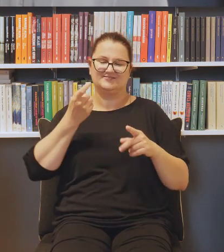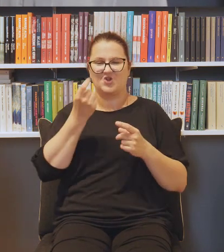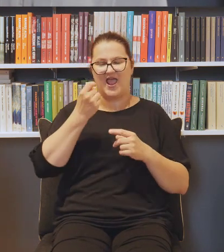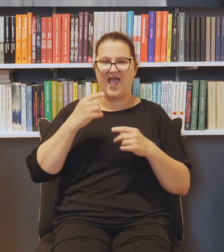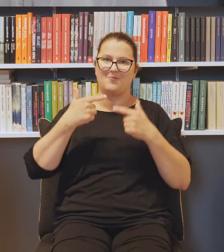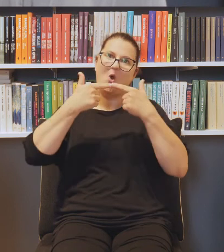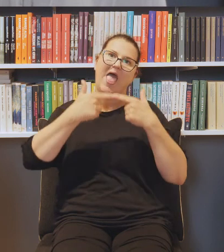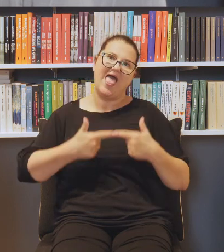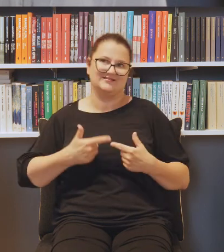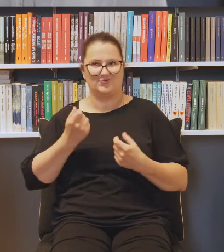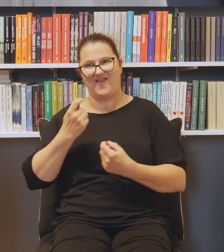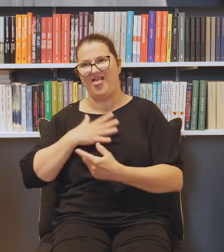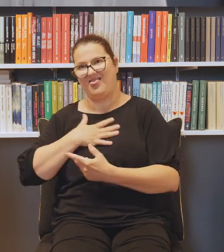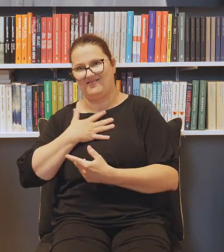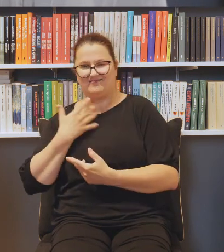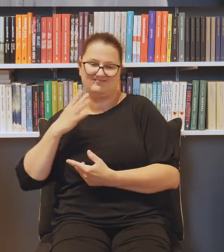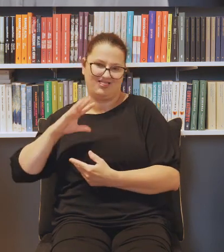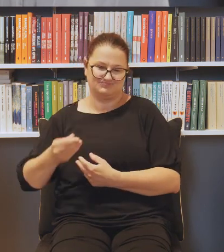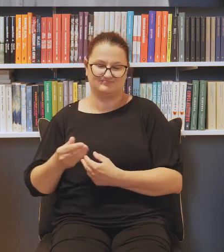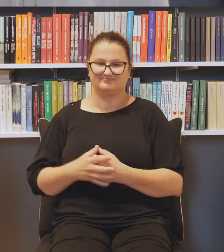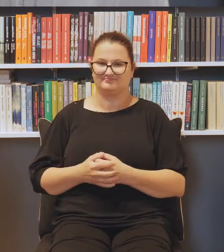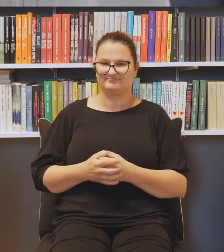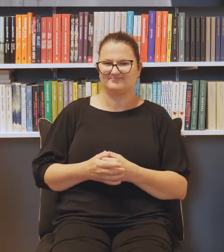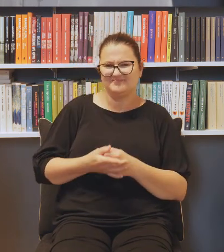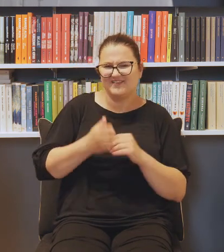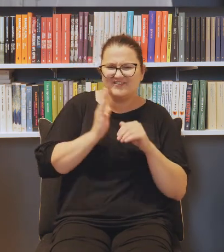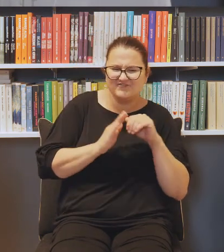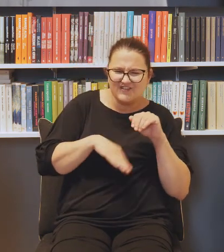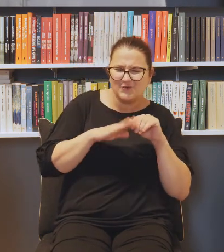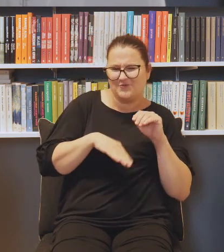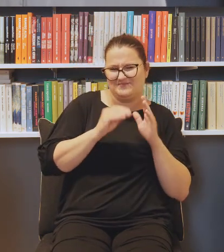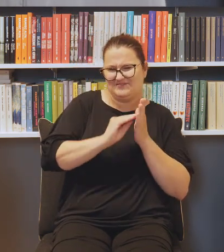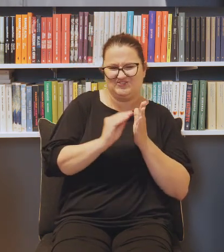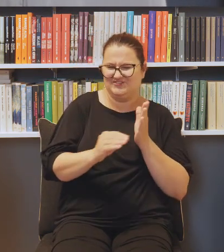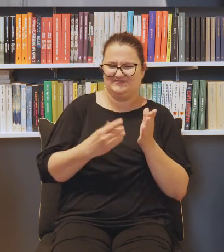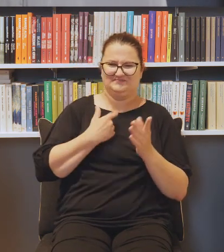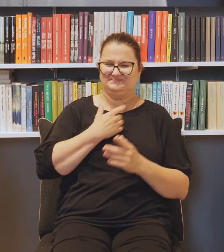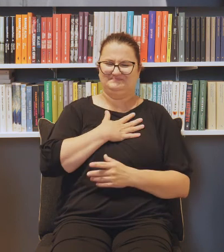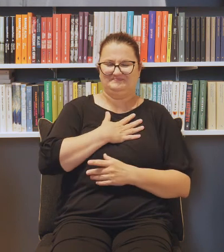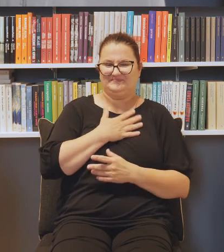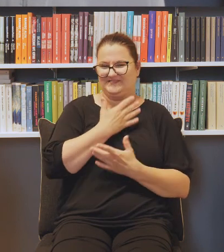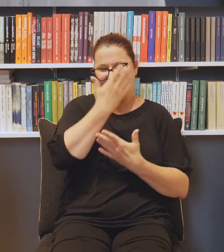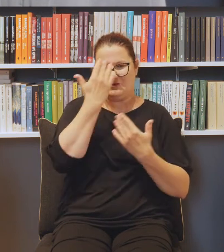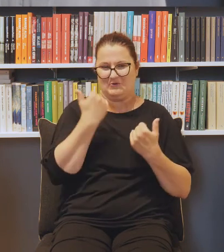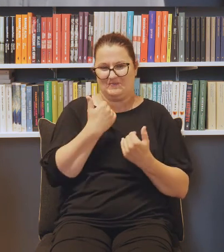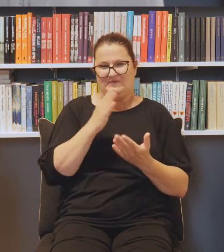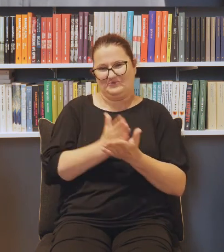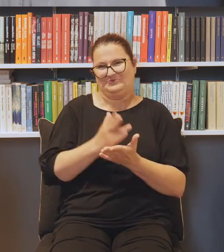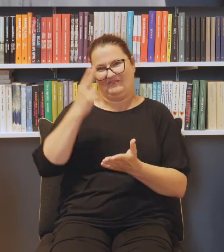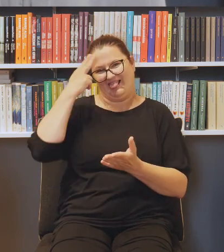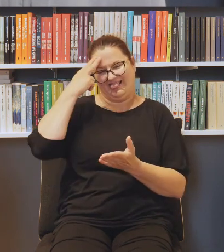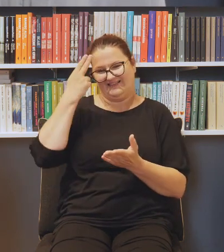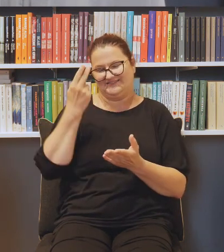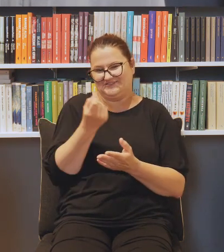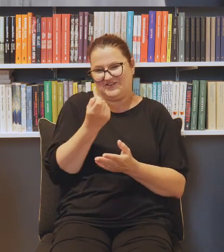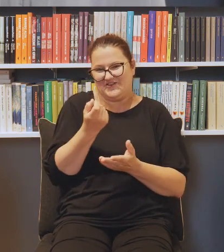poetycko-dziwacznym. Ale więc, tak, a takim przezroczystym byłoby, myślę, trudno mi napisać, więc już tak jestem skażony tym i